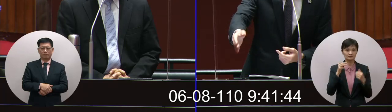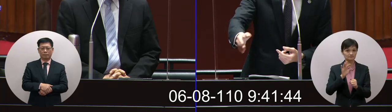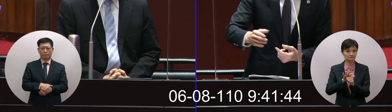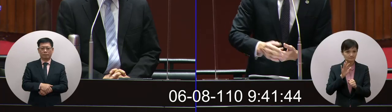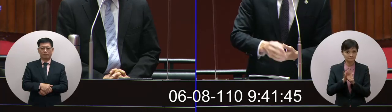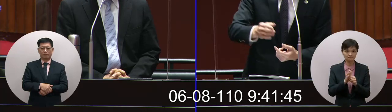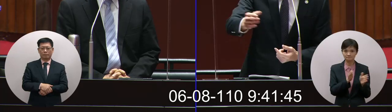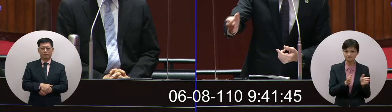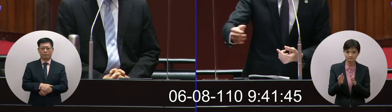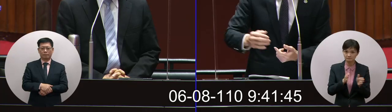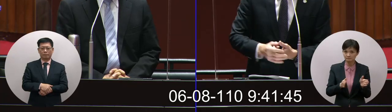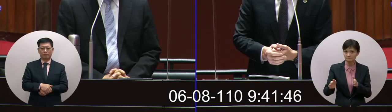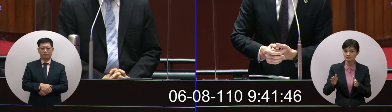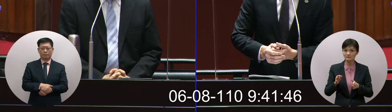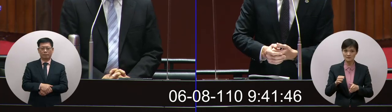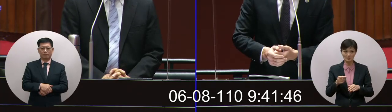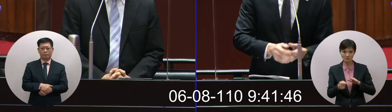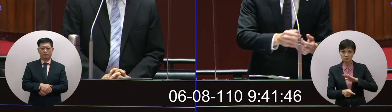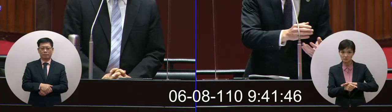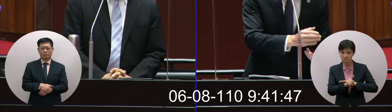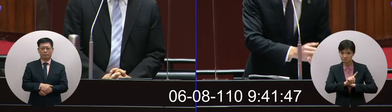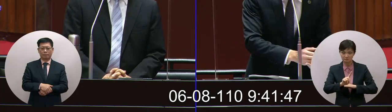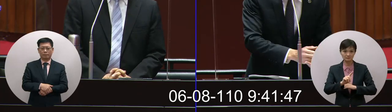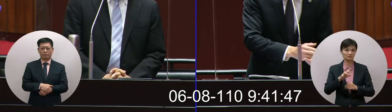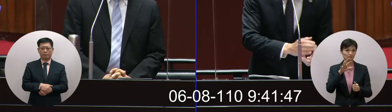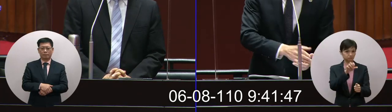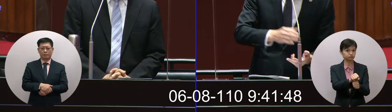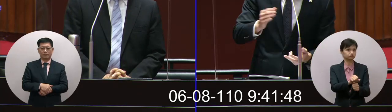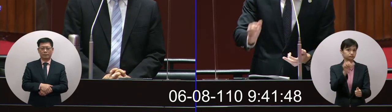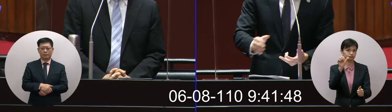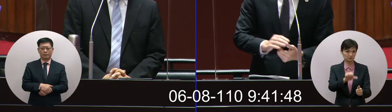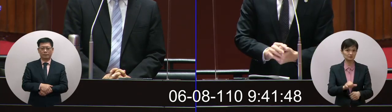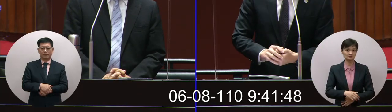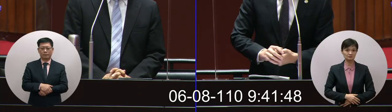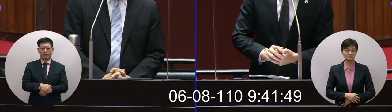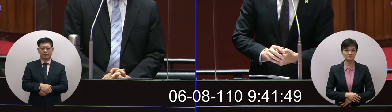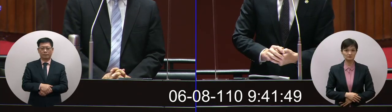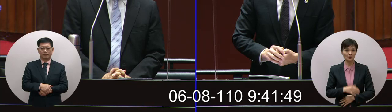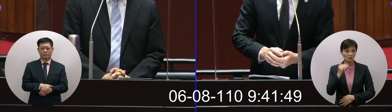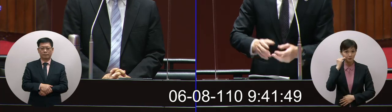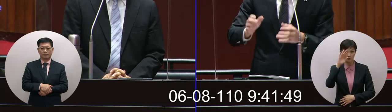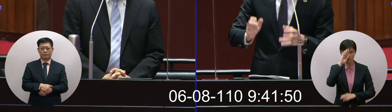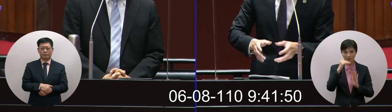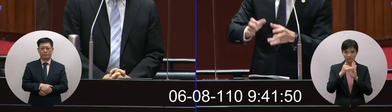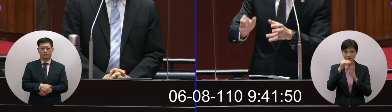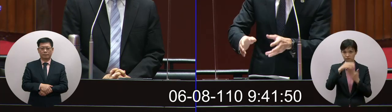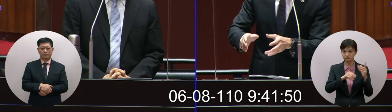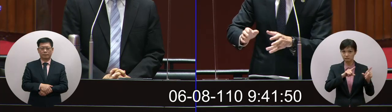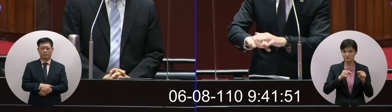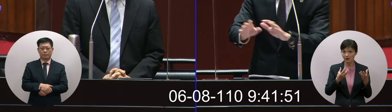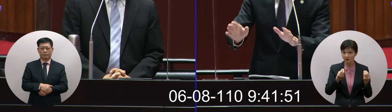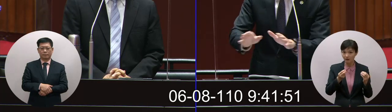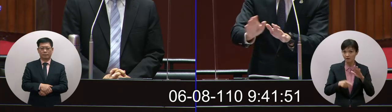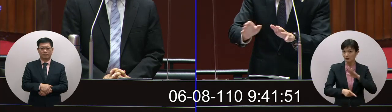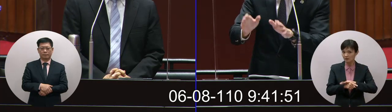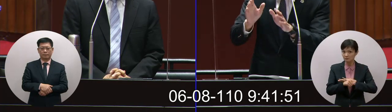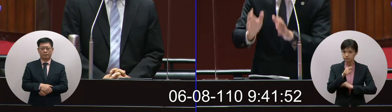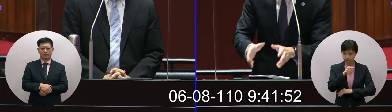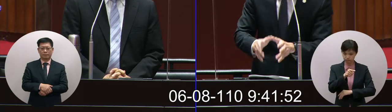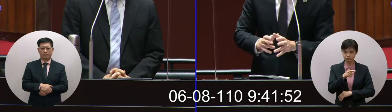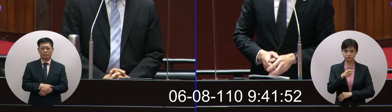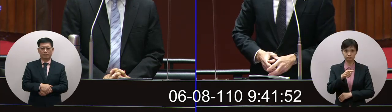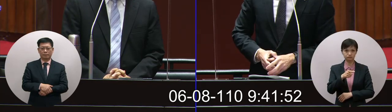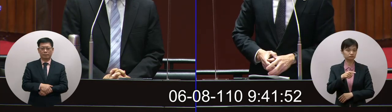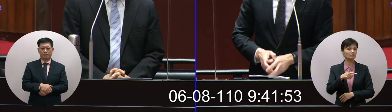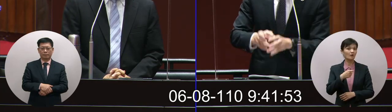个公司啦，这种违法的这个措施，也是讲吼，伊若有违反防疫指引呢，就是爱甲伊讲吼，你这会